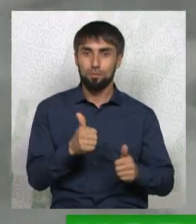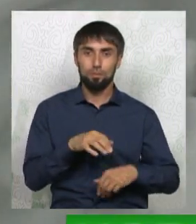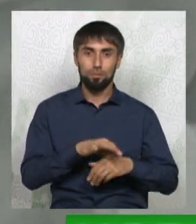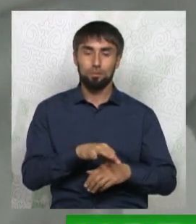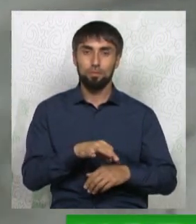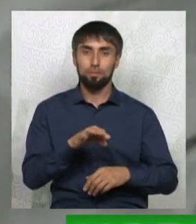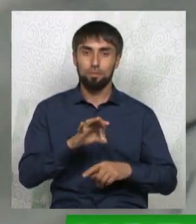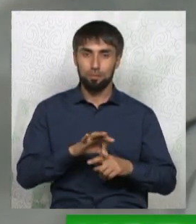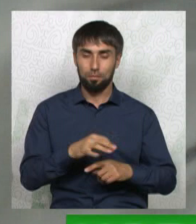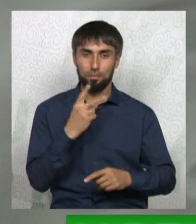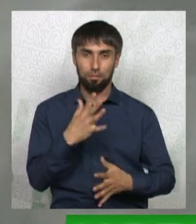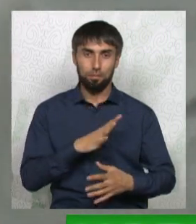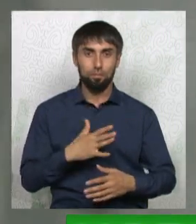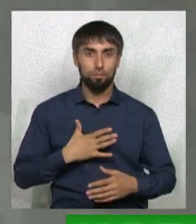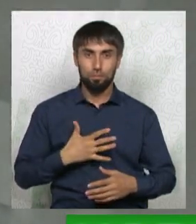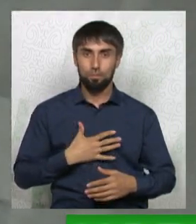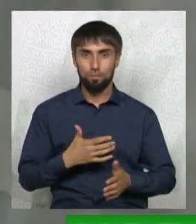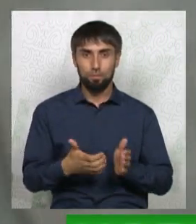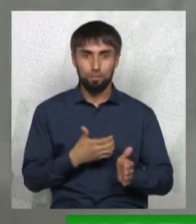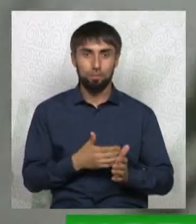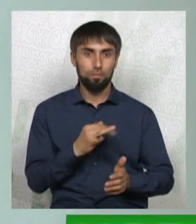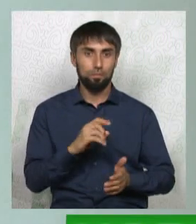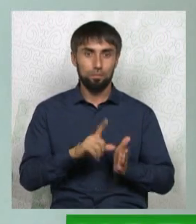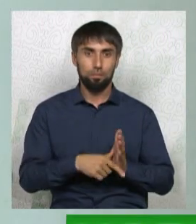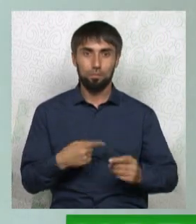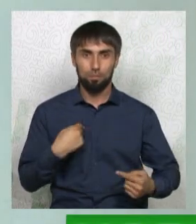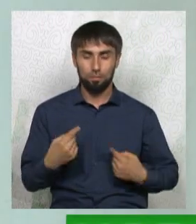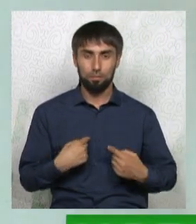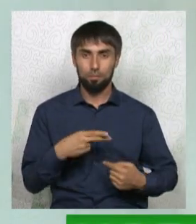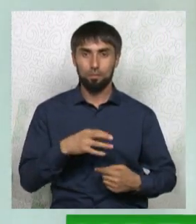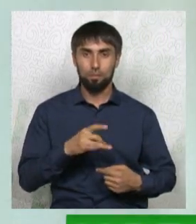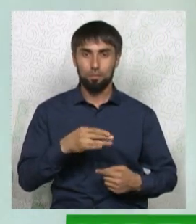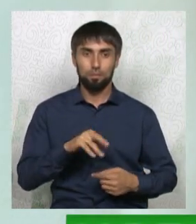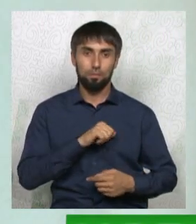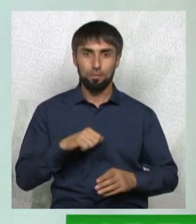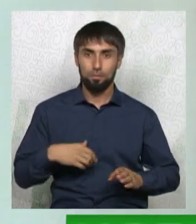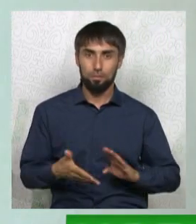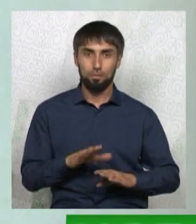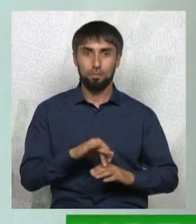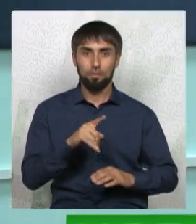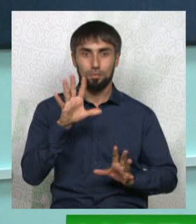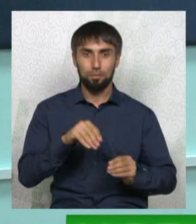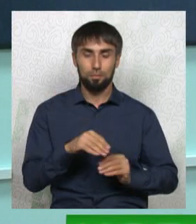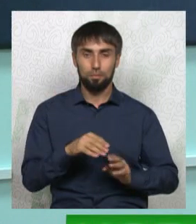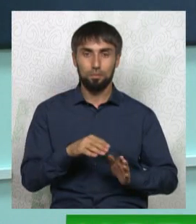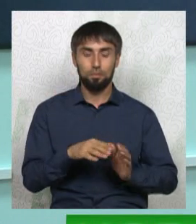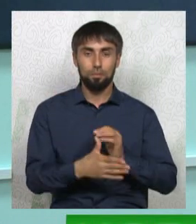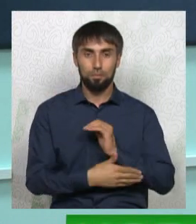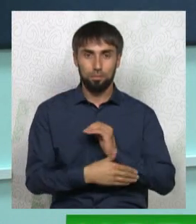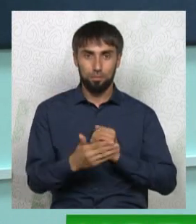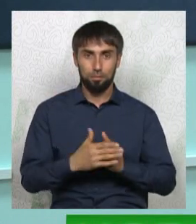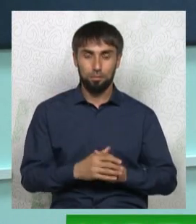перенес ковид. Выдают взгляд. Дыхательная недостаточность еще долго мучает. Гипоксия – самое тяжелое из всех осложнений. Человек,